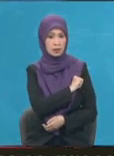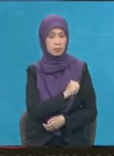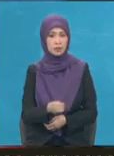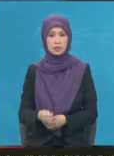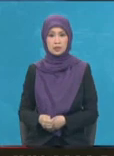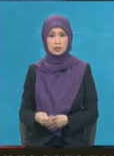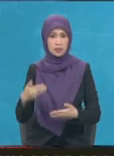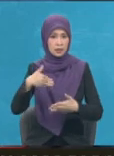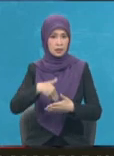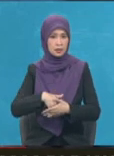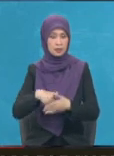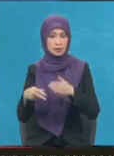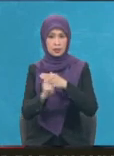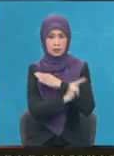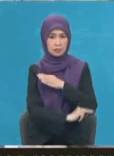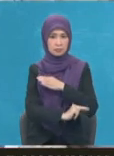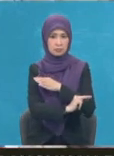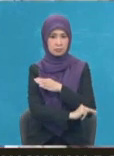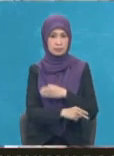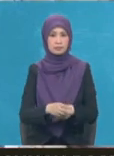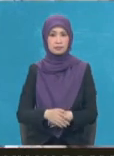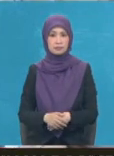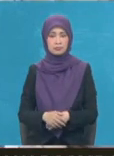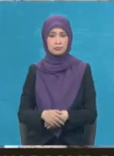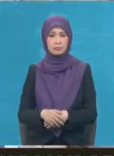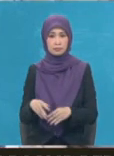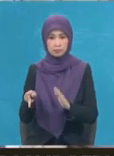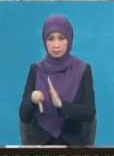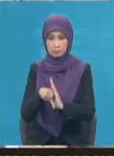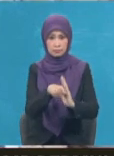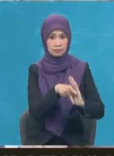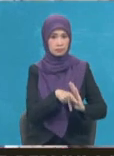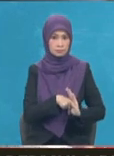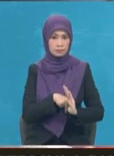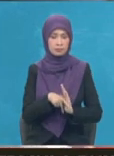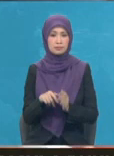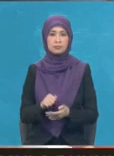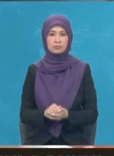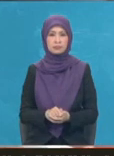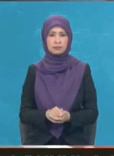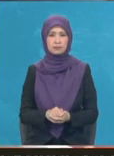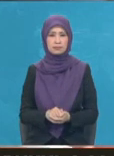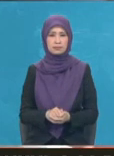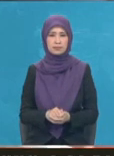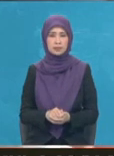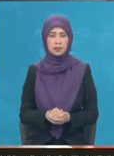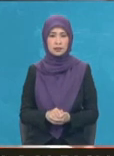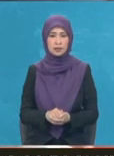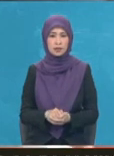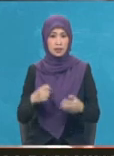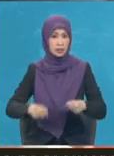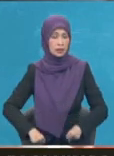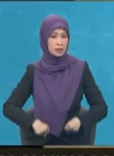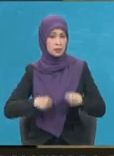Diteruskan dengan lawatan ke petak-petak pameran mengenai fungsi-fungsi China dan inisiatif mengenai keselamatan dan kesehatan di tempat